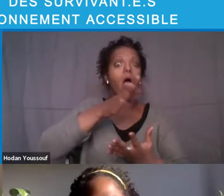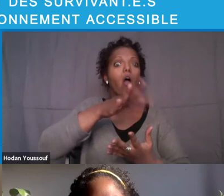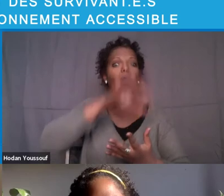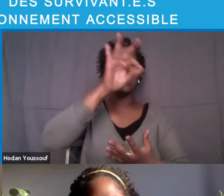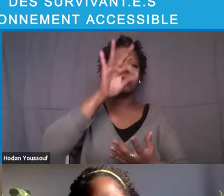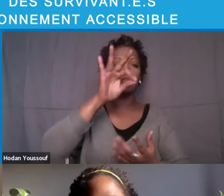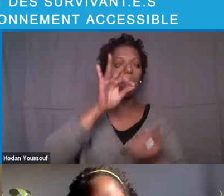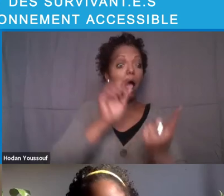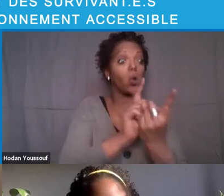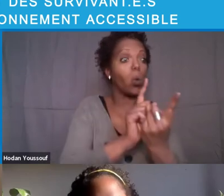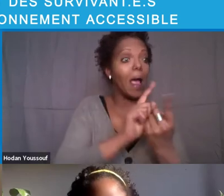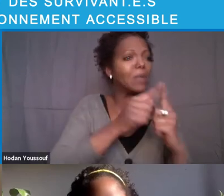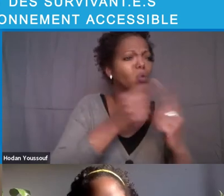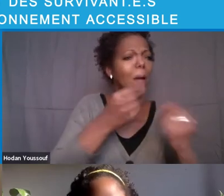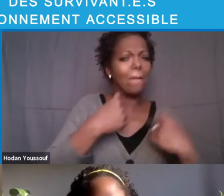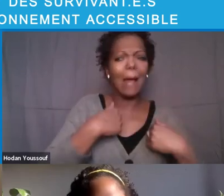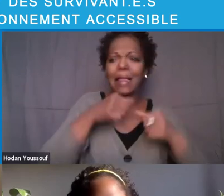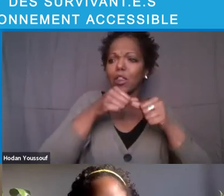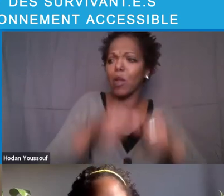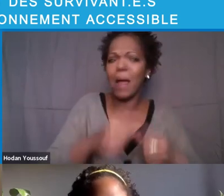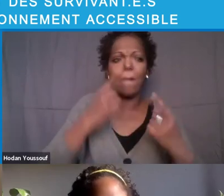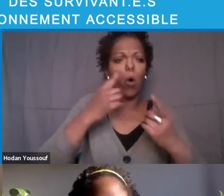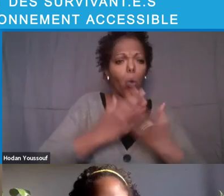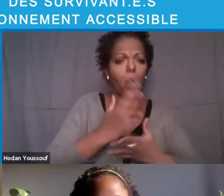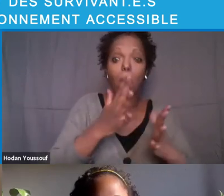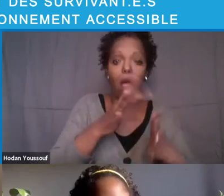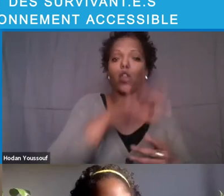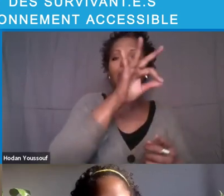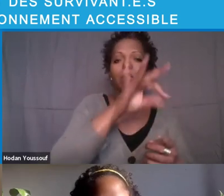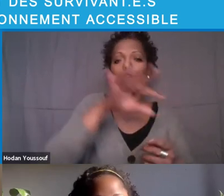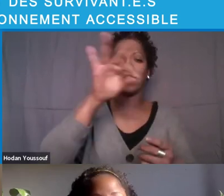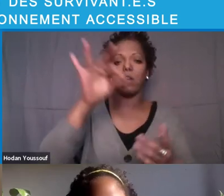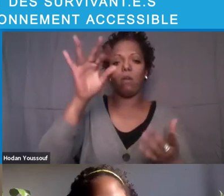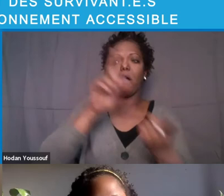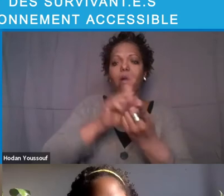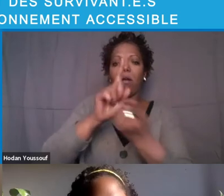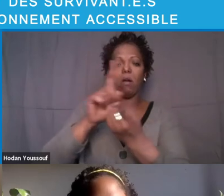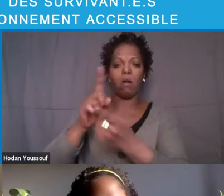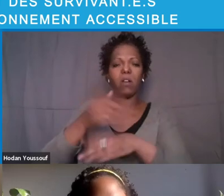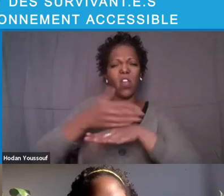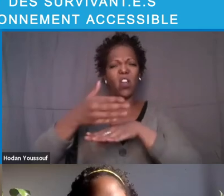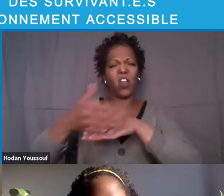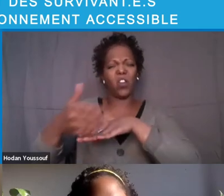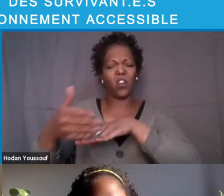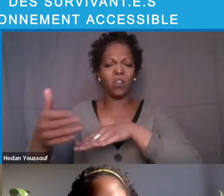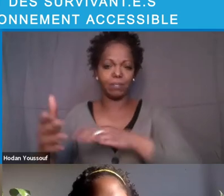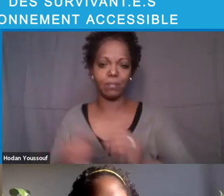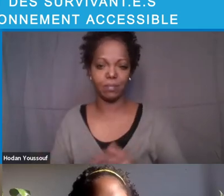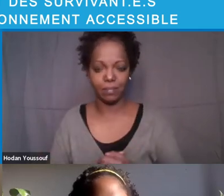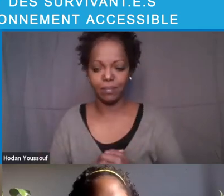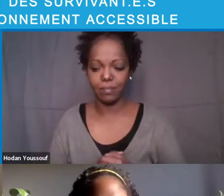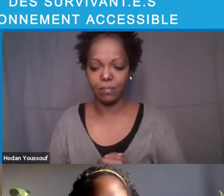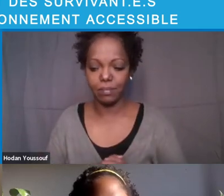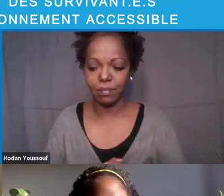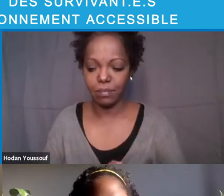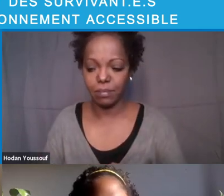pas l'information. Ils doivent toujours aller chercher l'information. Donc, c'est à eux